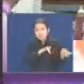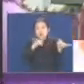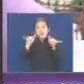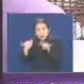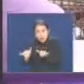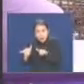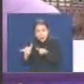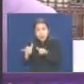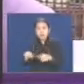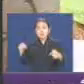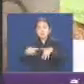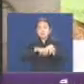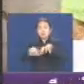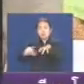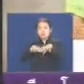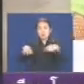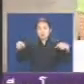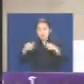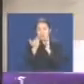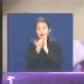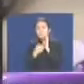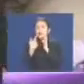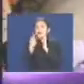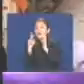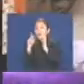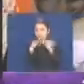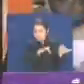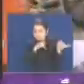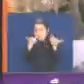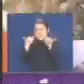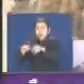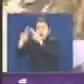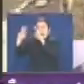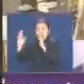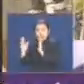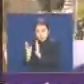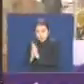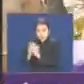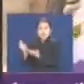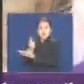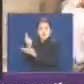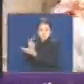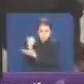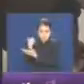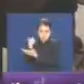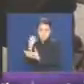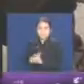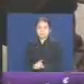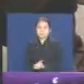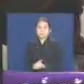นย์พัฒนาการจัดสวัสดิการสังคมผู้สูงอายุบ้านบางแคไปยังวัดหนองหอยจังหวัดราชบุรี